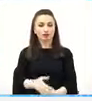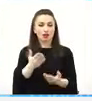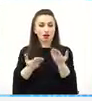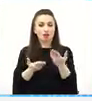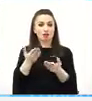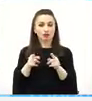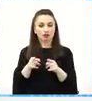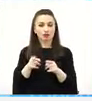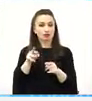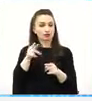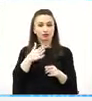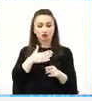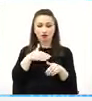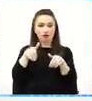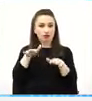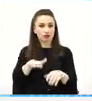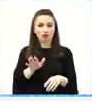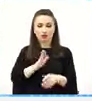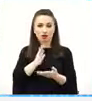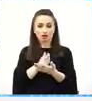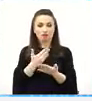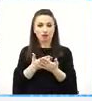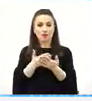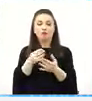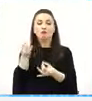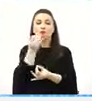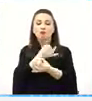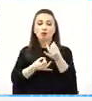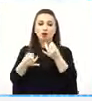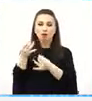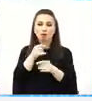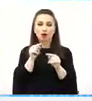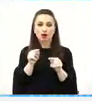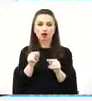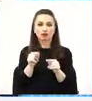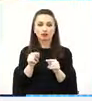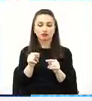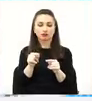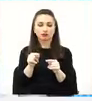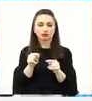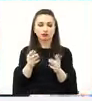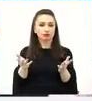ალბათ რომ არა ჩვენი გადაწყვეტილება, რომ არა ის მოლაპარაკებები